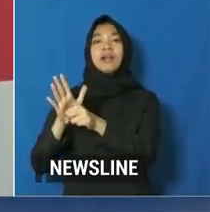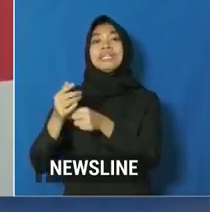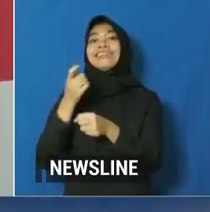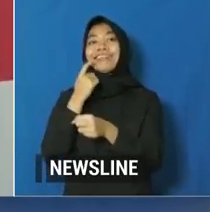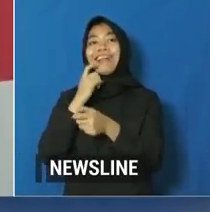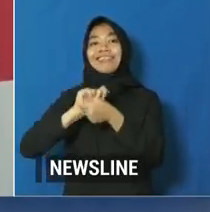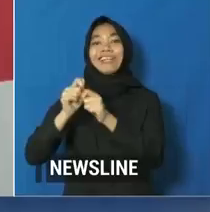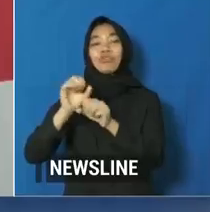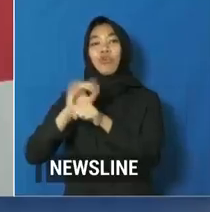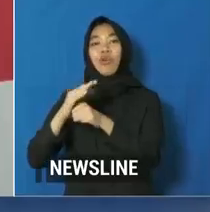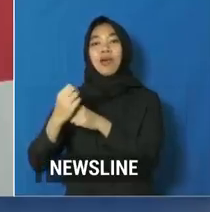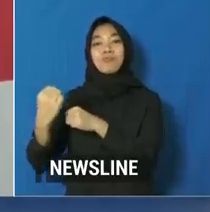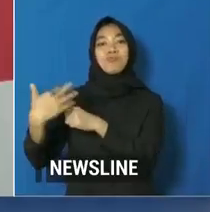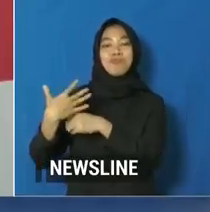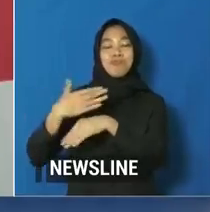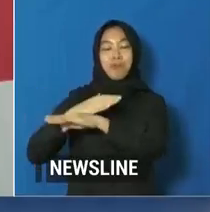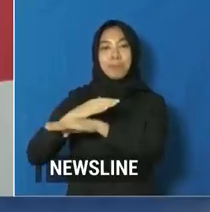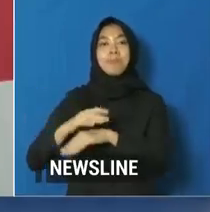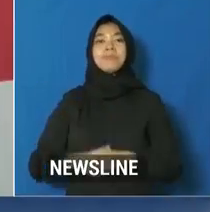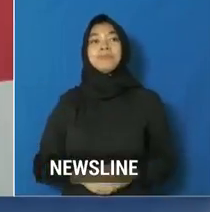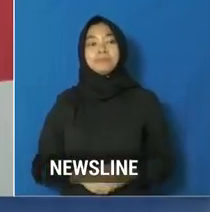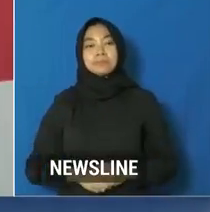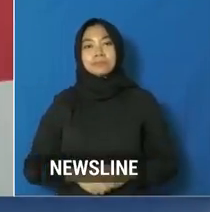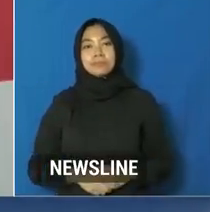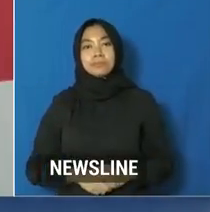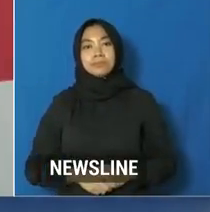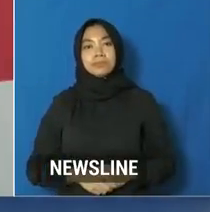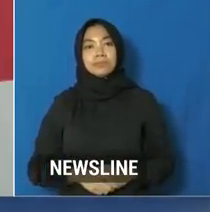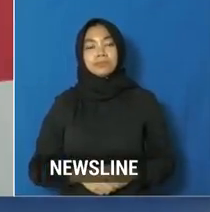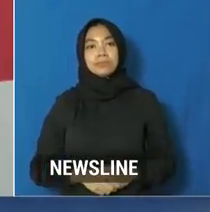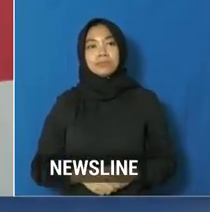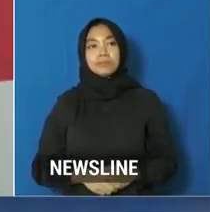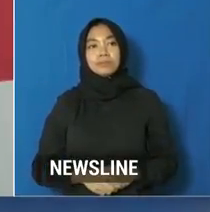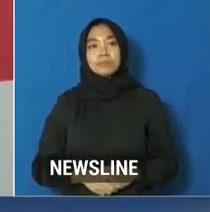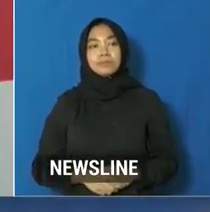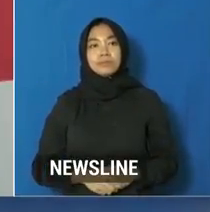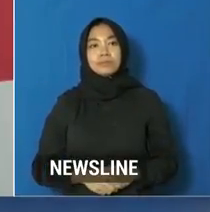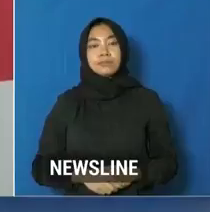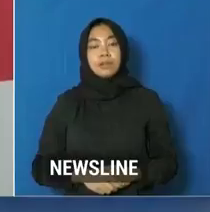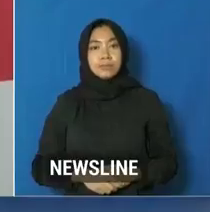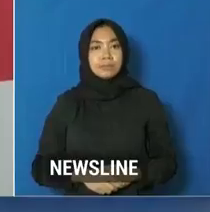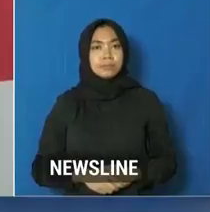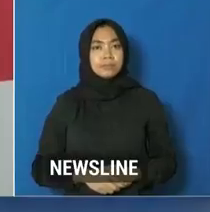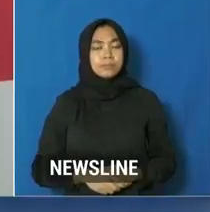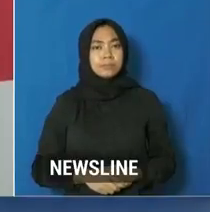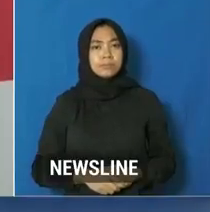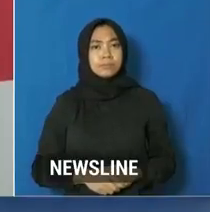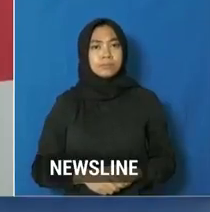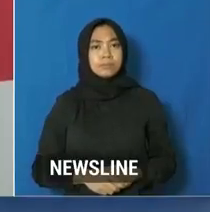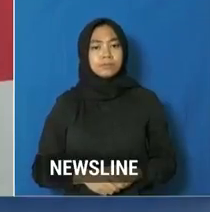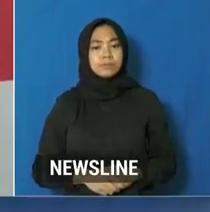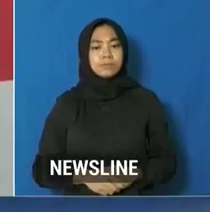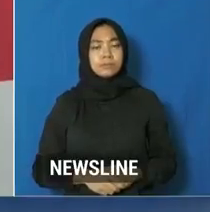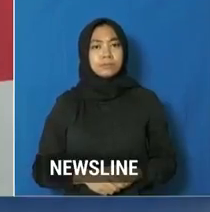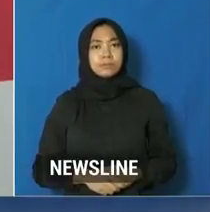massal akan kita siapkan. Sudah barang tentu di dalam self-monitoring atau pada saat